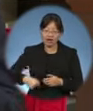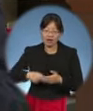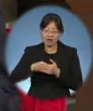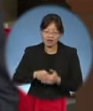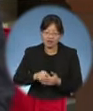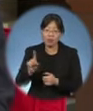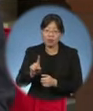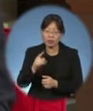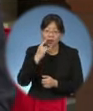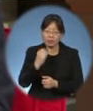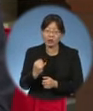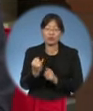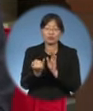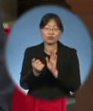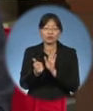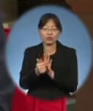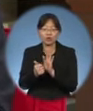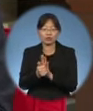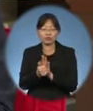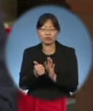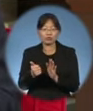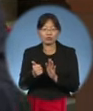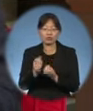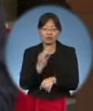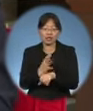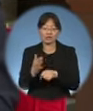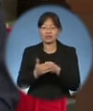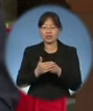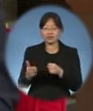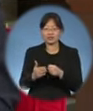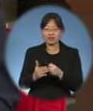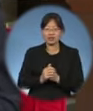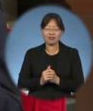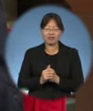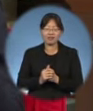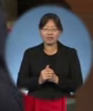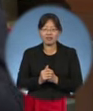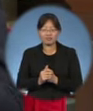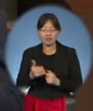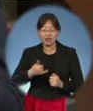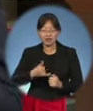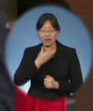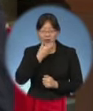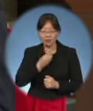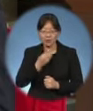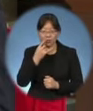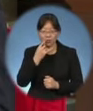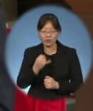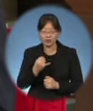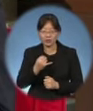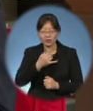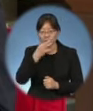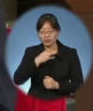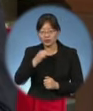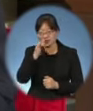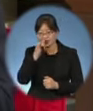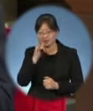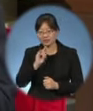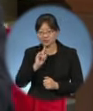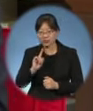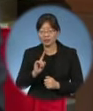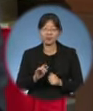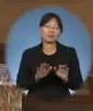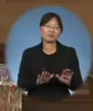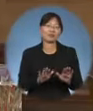거를 어머님이 도와주시기만 하면 되니까 아이도 행복할 뿐만 아니라 나도 너무너무 보람되고 행복해집니다. 거기서